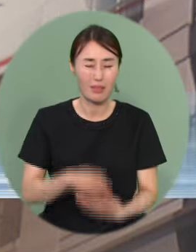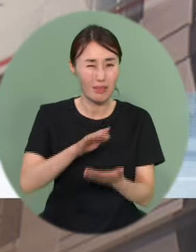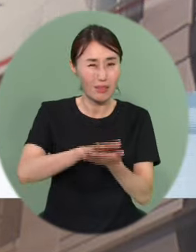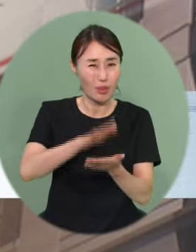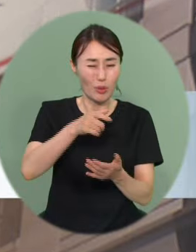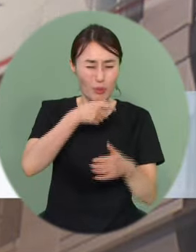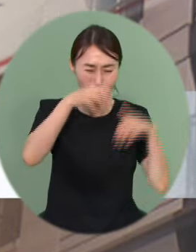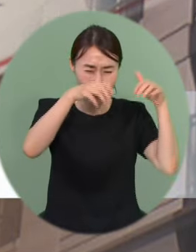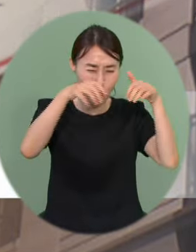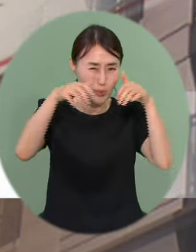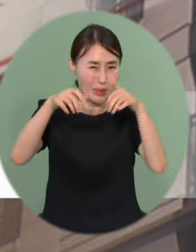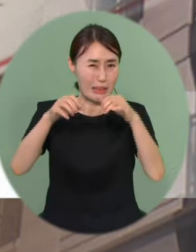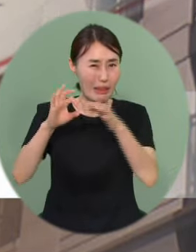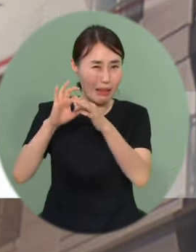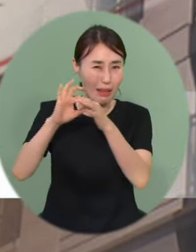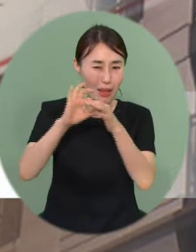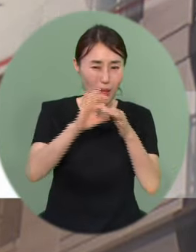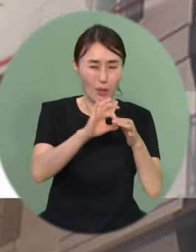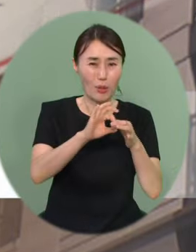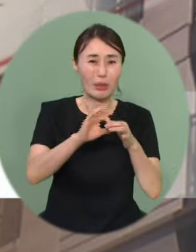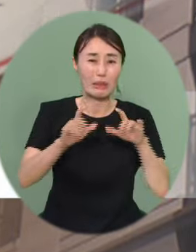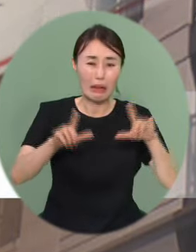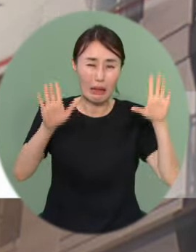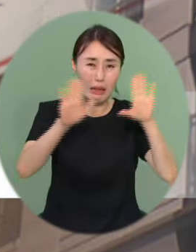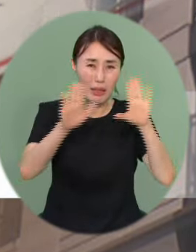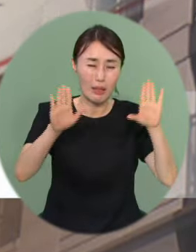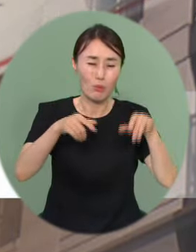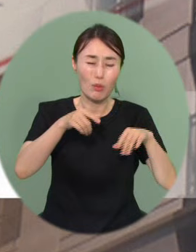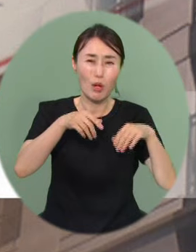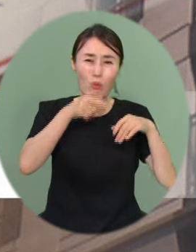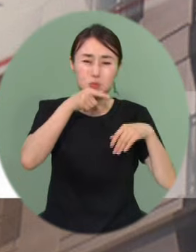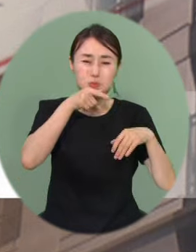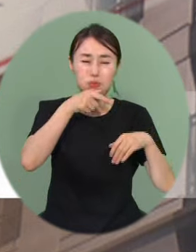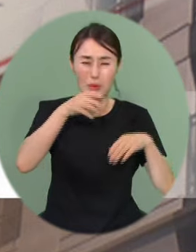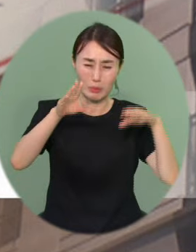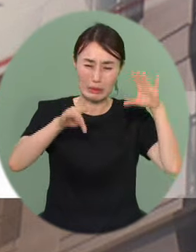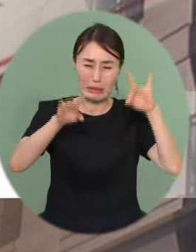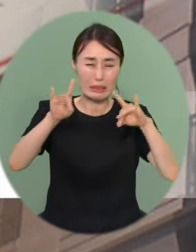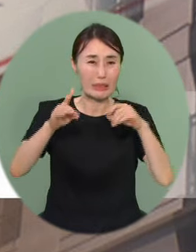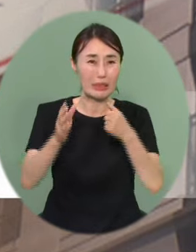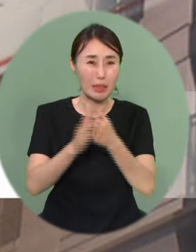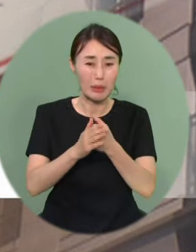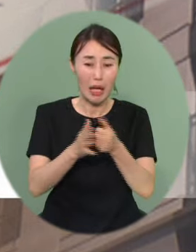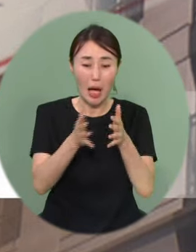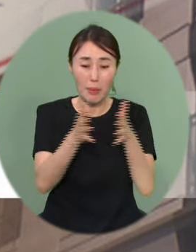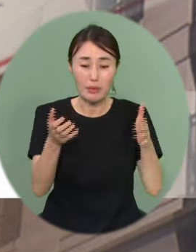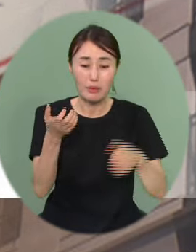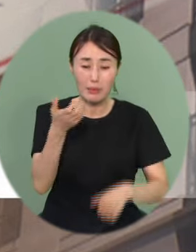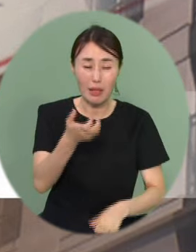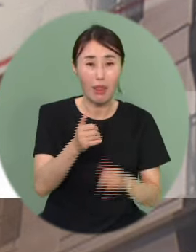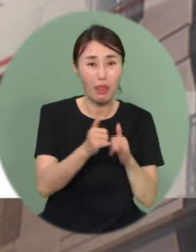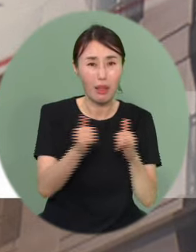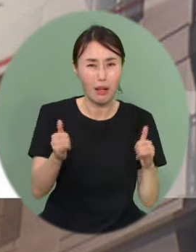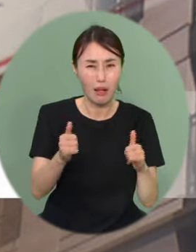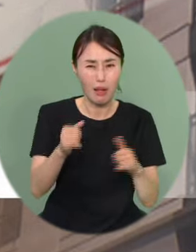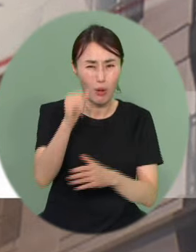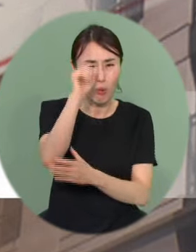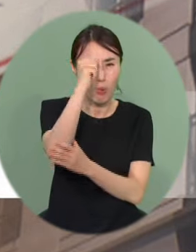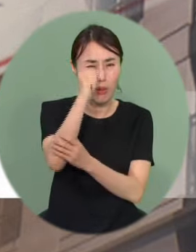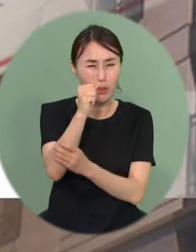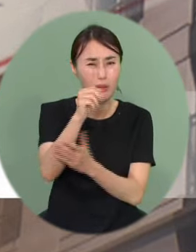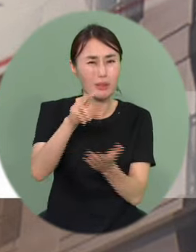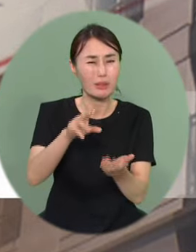폭염에 장마까지 겹치며 습해진 날씨 탓에 신축 아파트에 입주하는 주민들이 곰팡이 문제로 골머리를 앓고